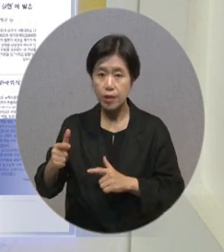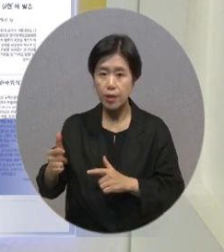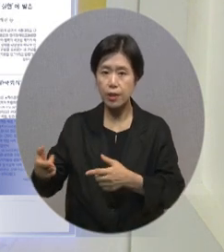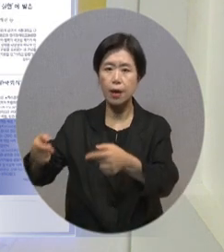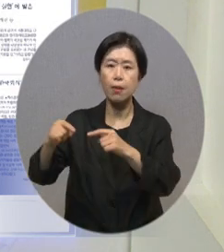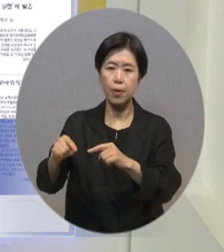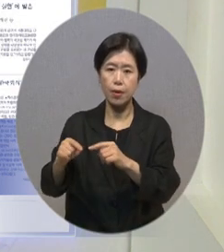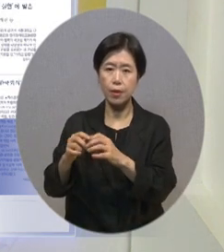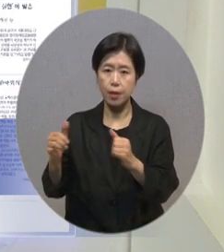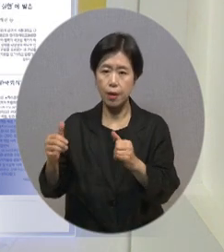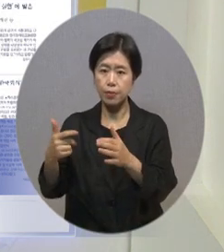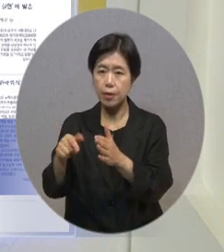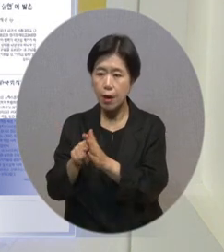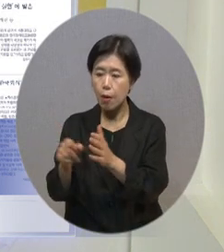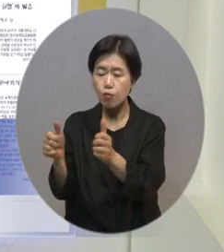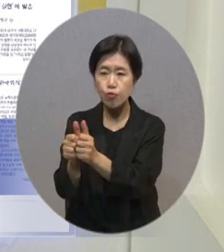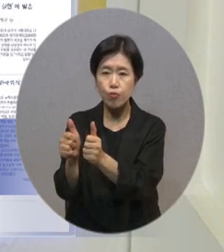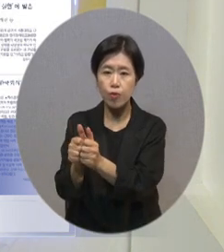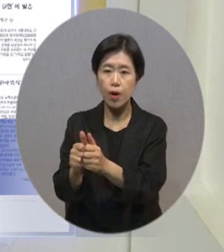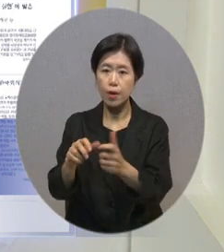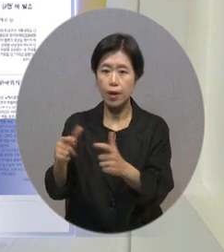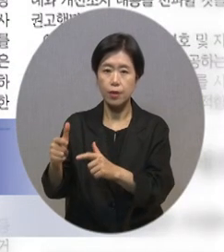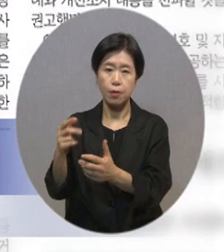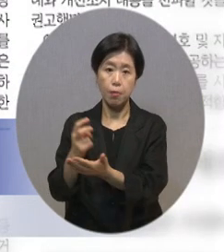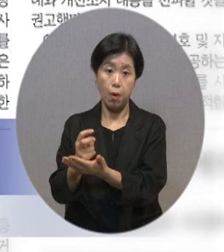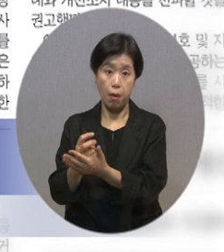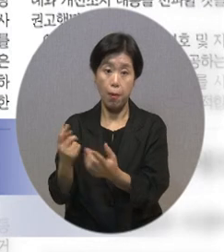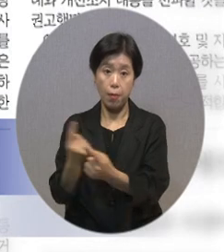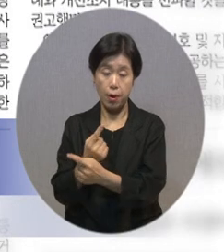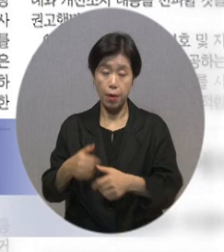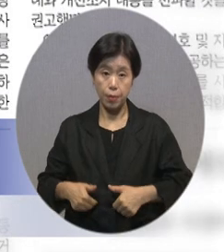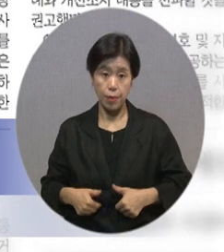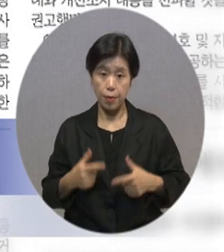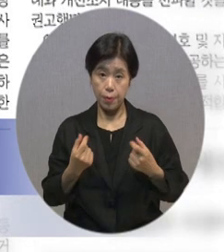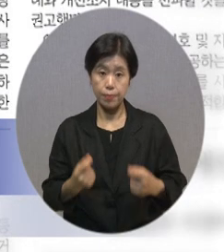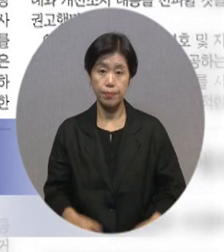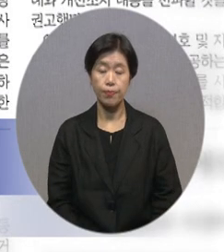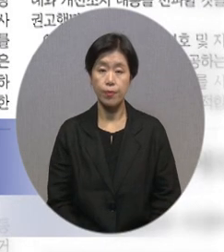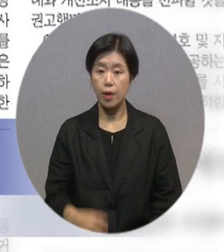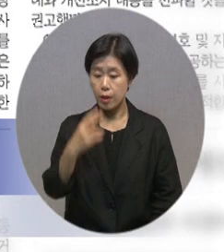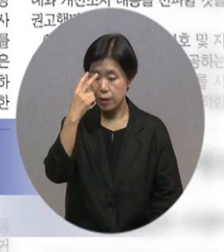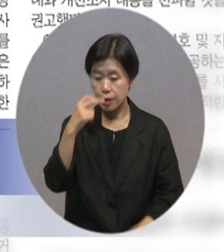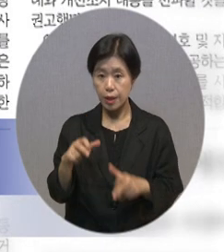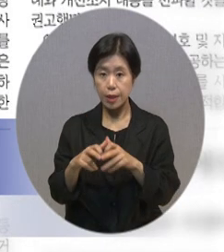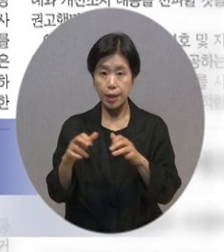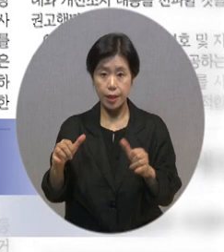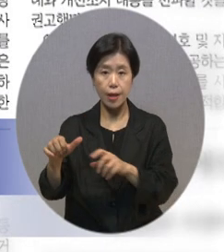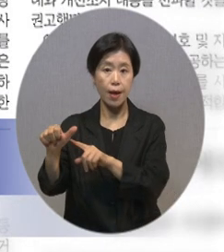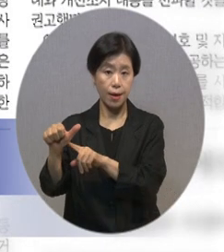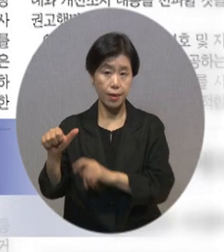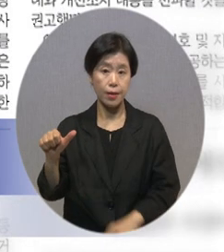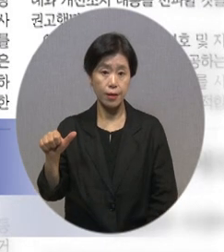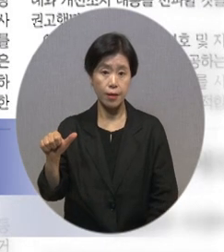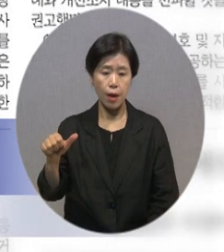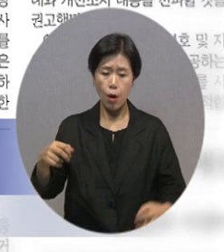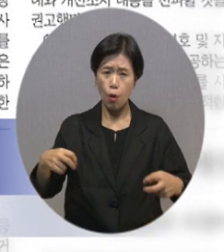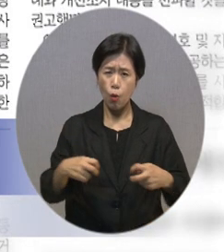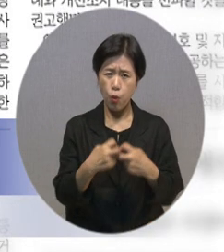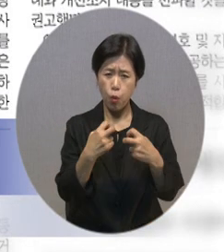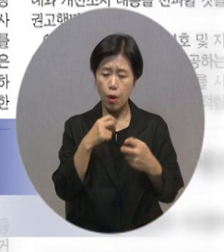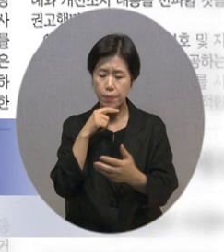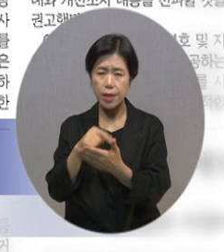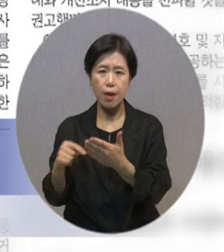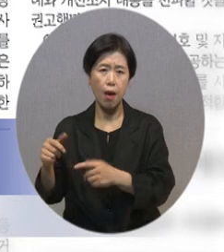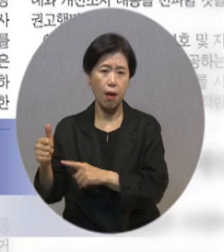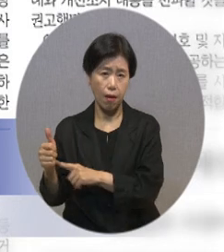등의 제도 개선이 필요하다고 권고했습니다 인권에 따르면 시각장애인인 진정인은 교통사고 피해자로